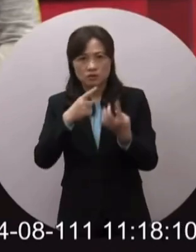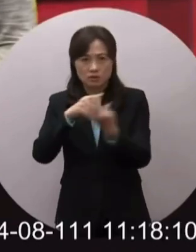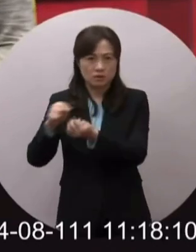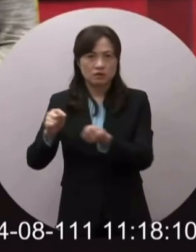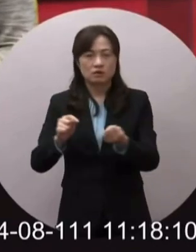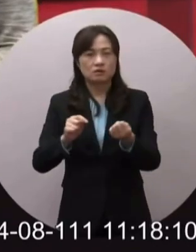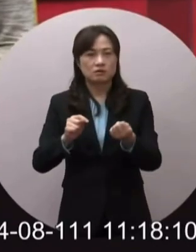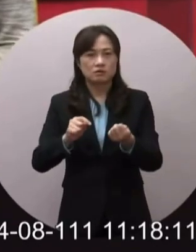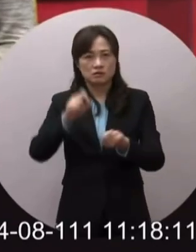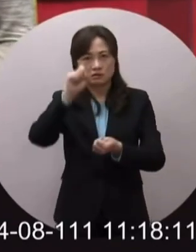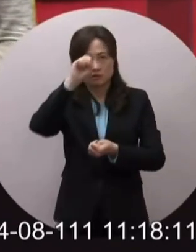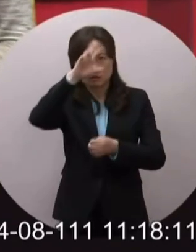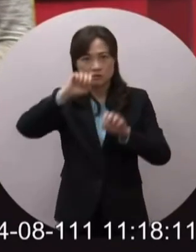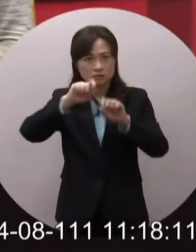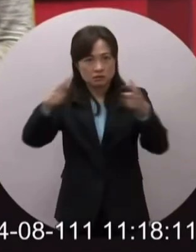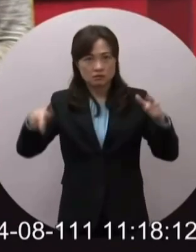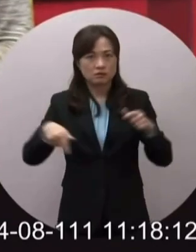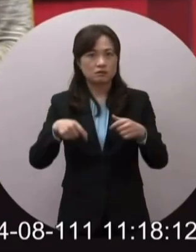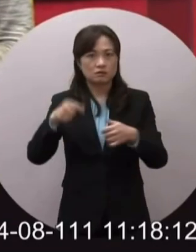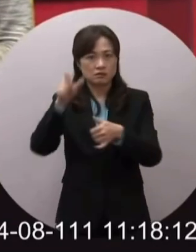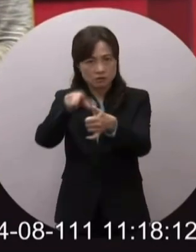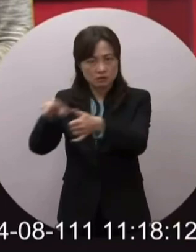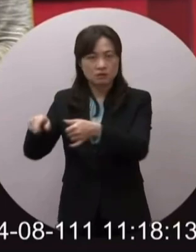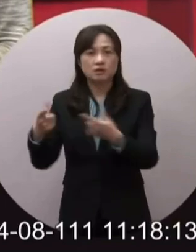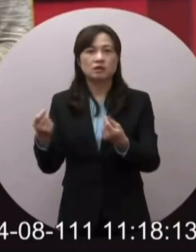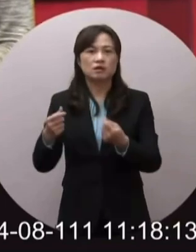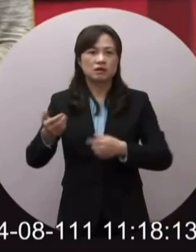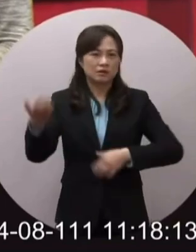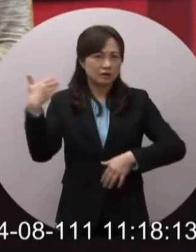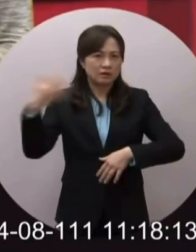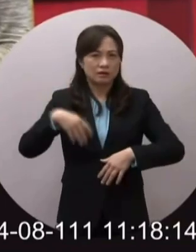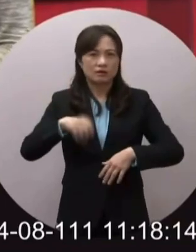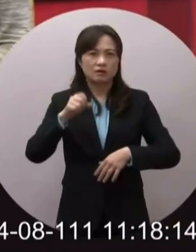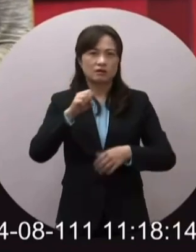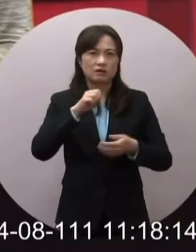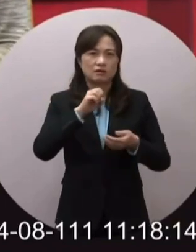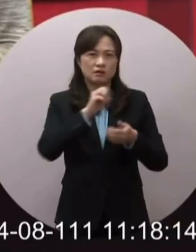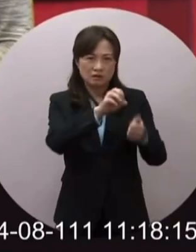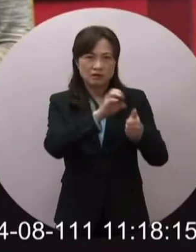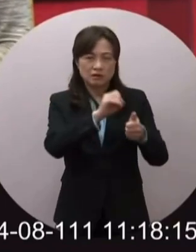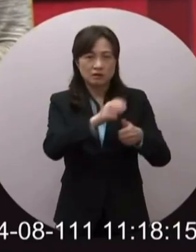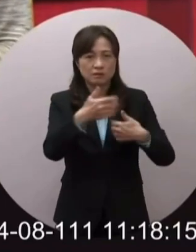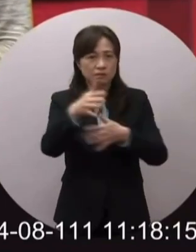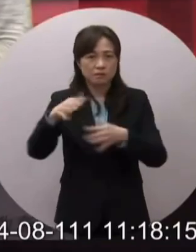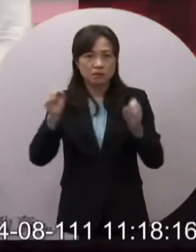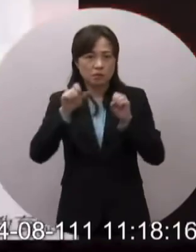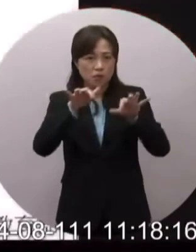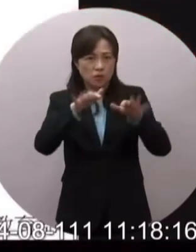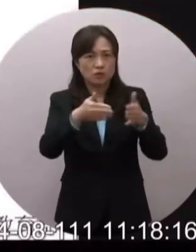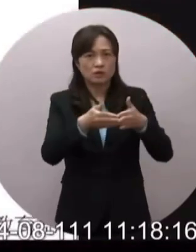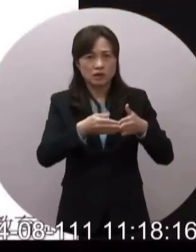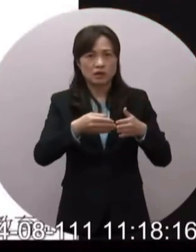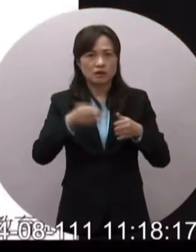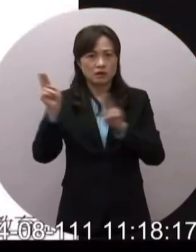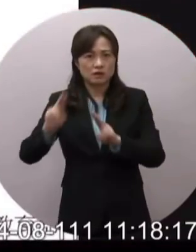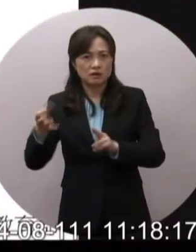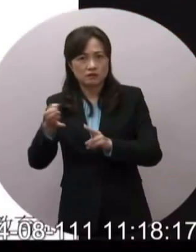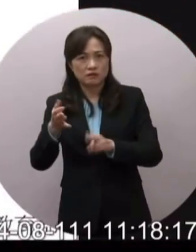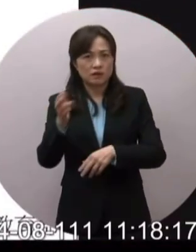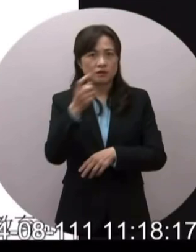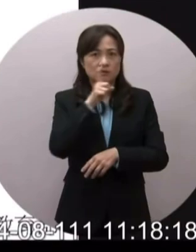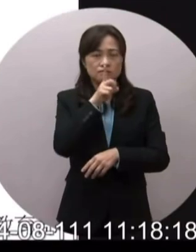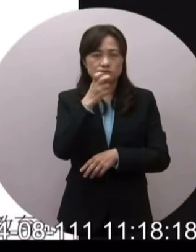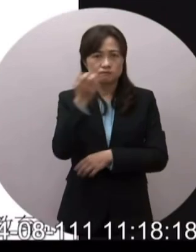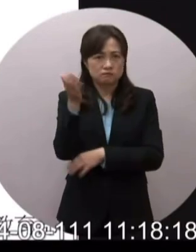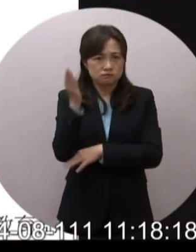党派，一直都在早就主张班班有冷气，也还主张说电费要由中央来做补贴。当时的教育